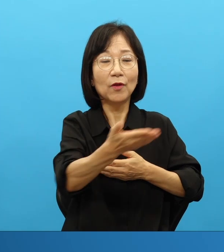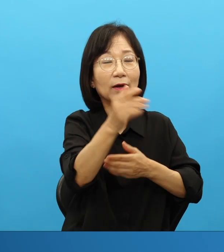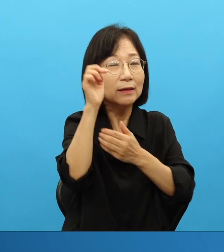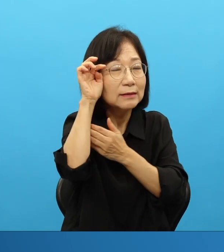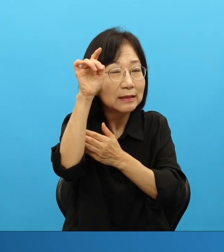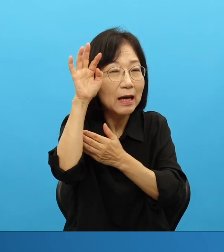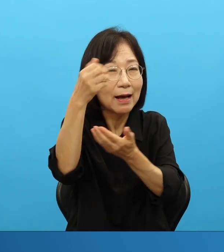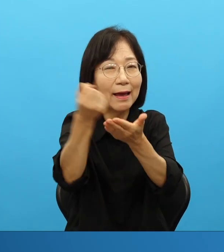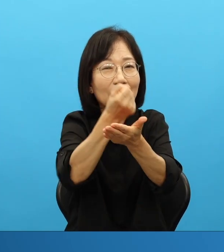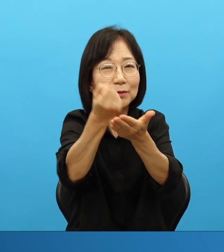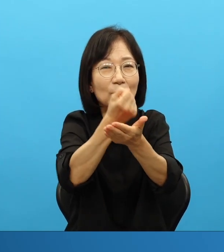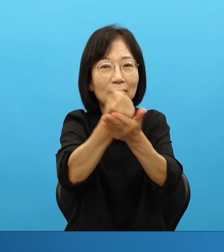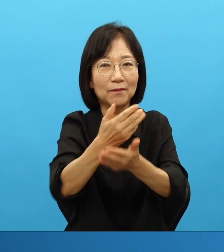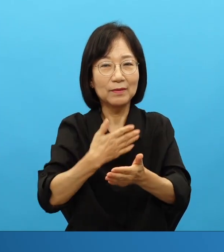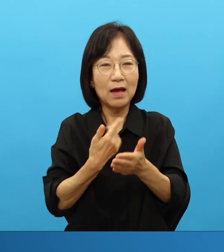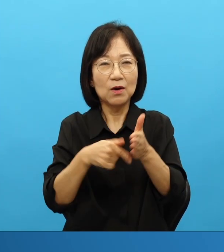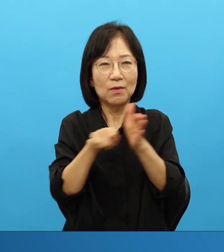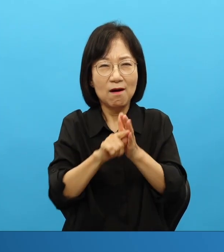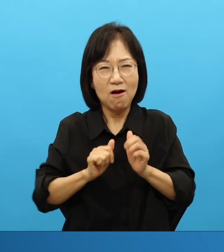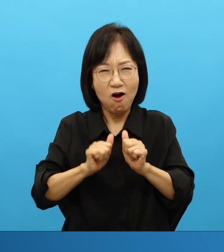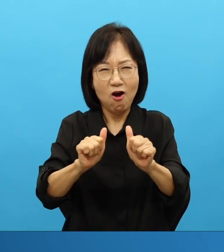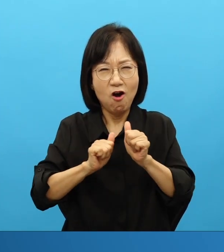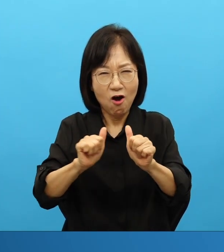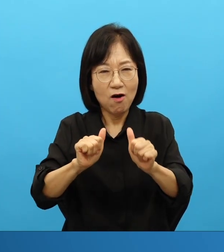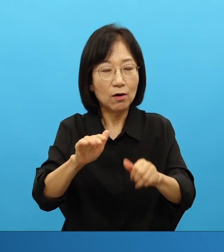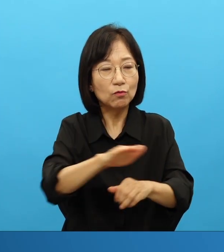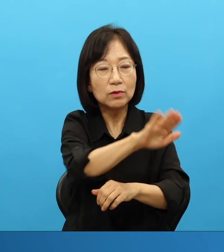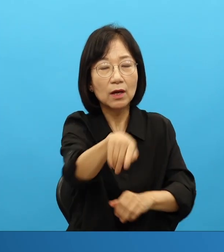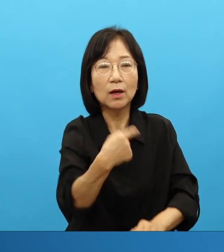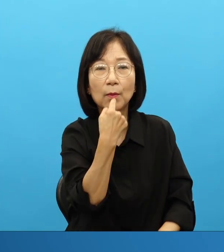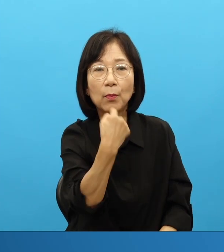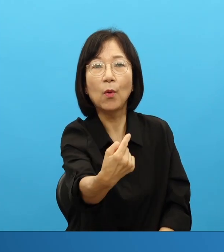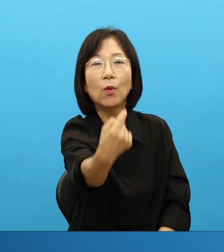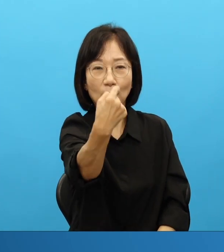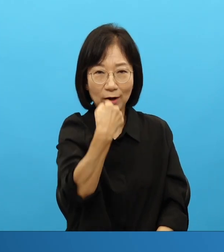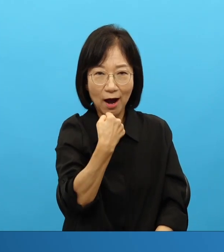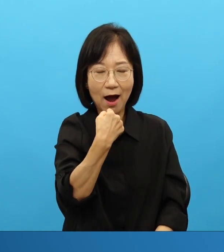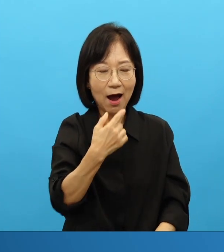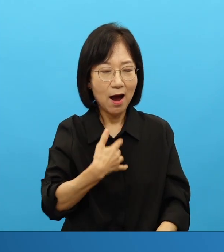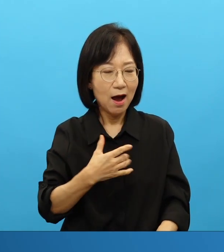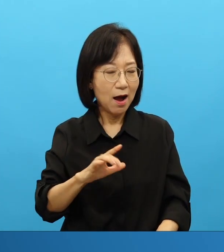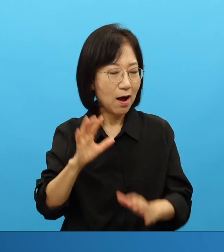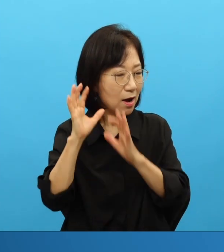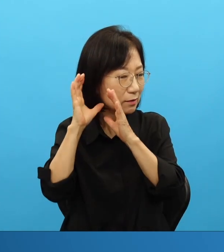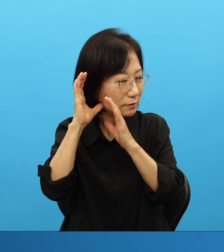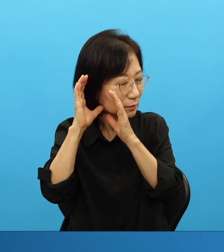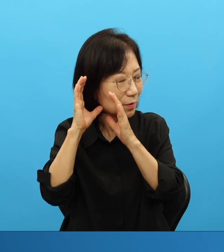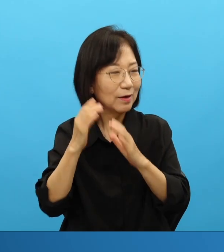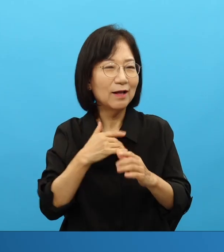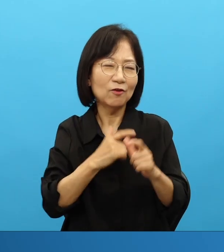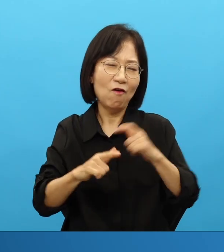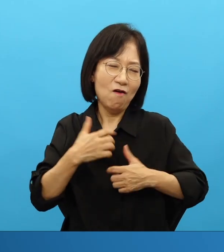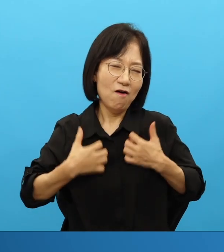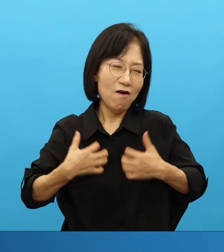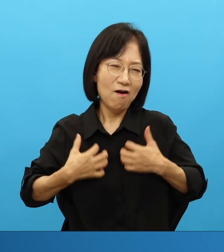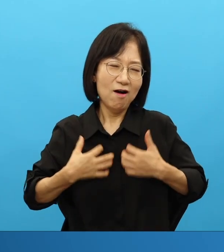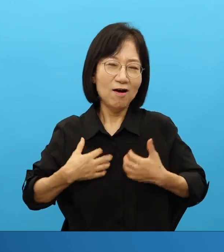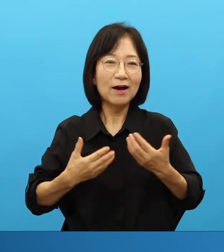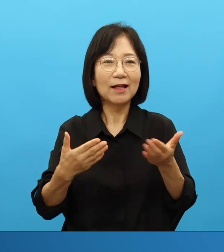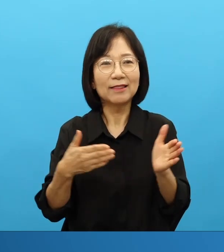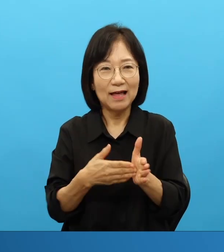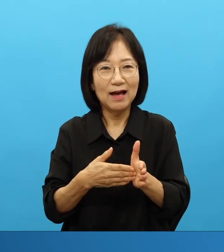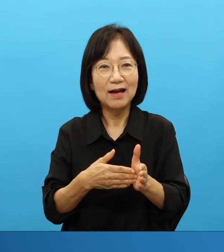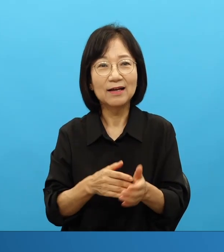사모함과 애통함과 나를 위하여 열심 있는 것을 우리에게 보고함으로 나를 더욱 기쁘게